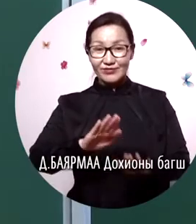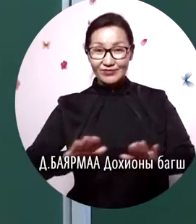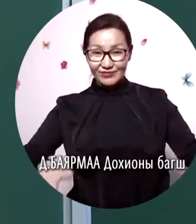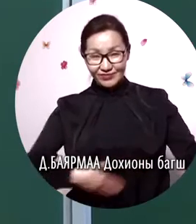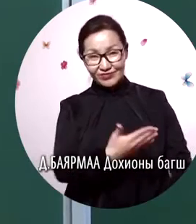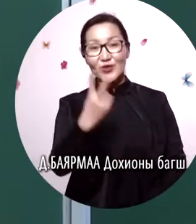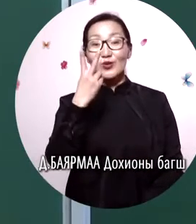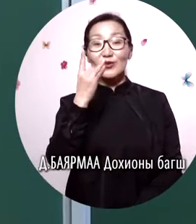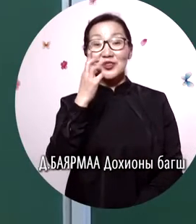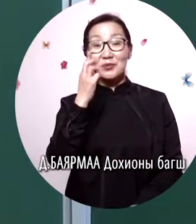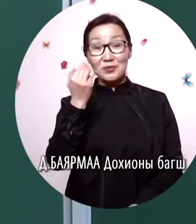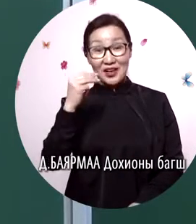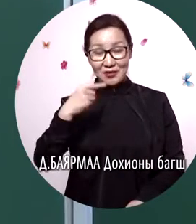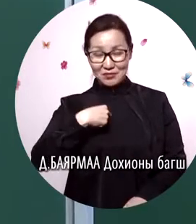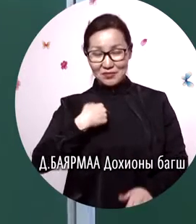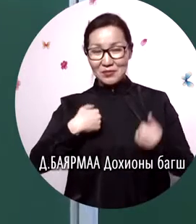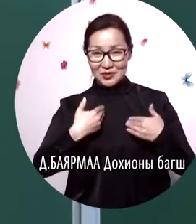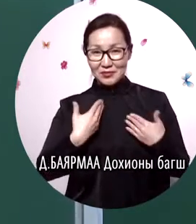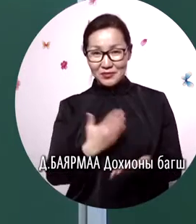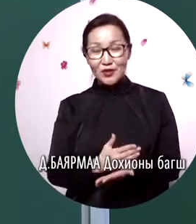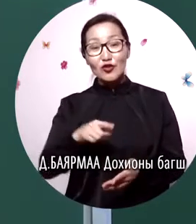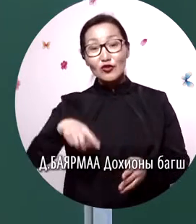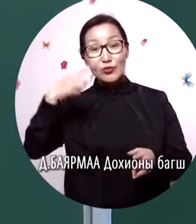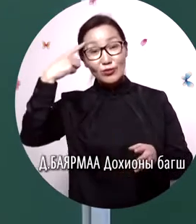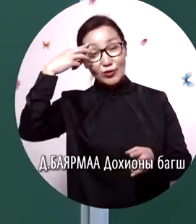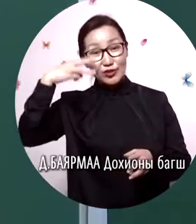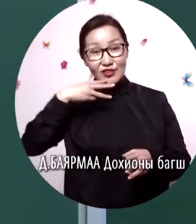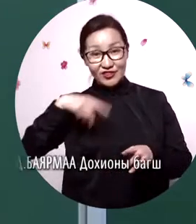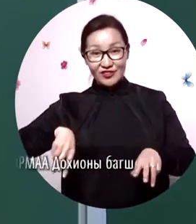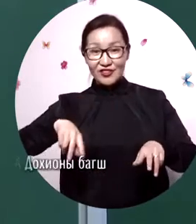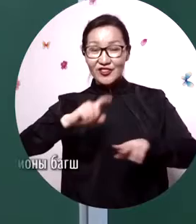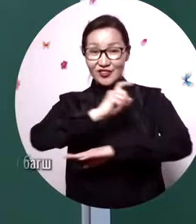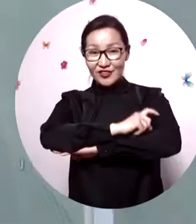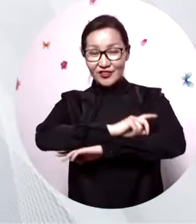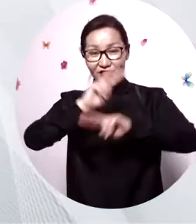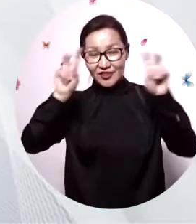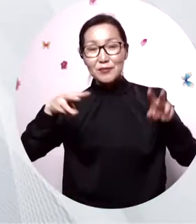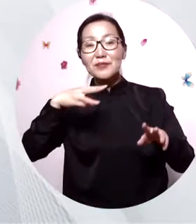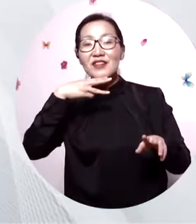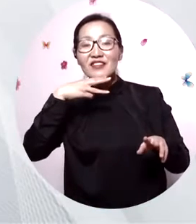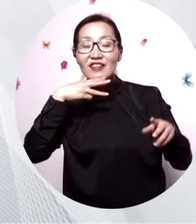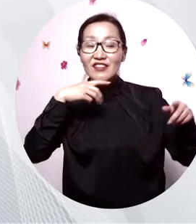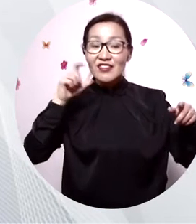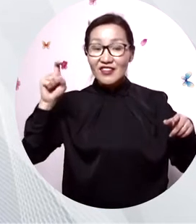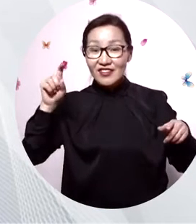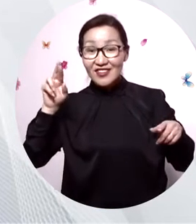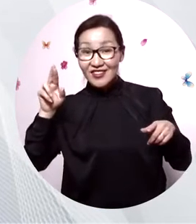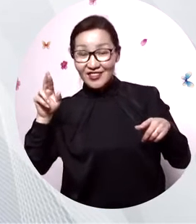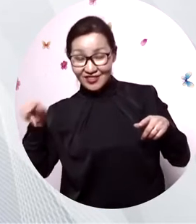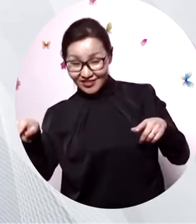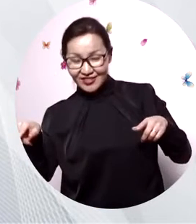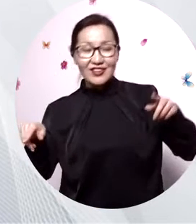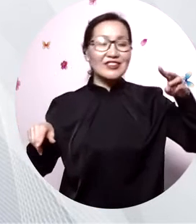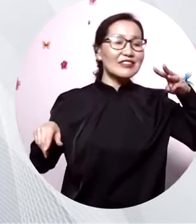Сайн бацхан хүүхдүүдээ, Үржин Бадан багш нарт. За өнөөдрийн Монгол хэлнийхээ хичээл дээр бүгдээрээ мэдээллийн эхийг ятгах утгатай